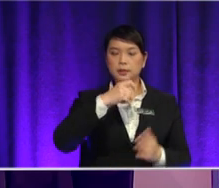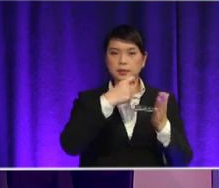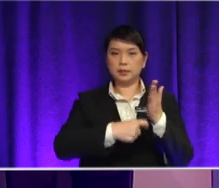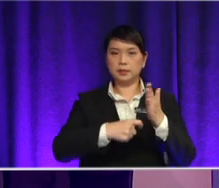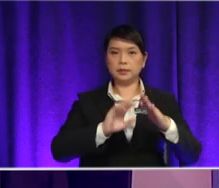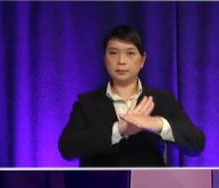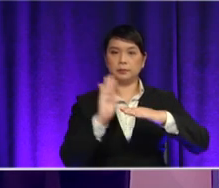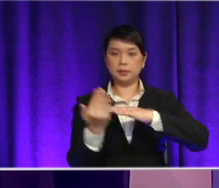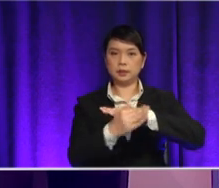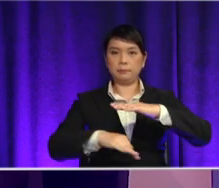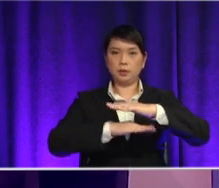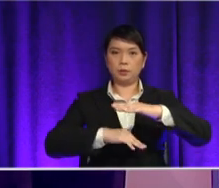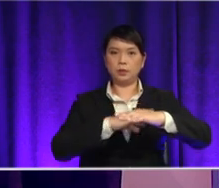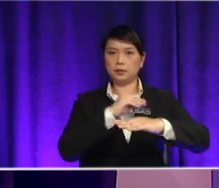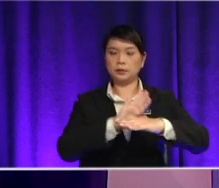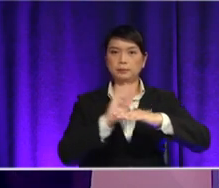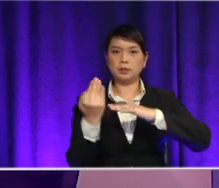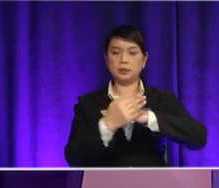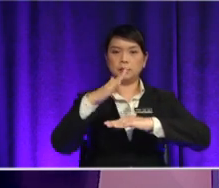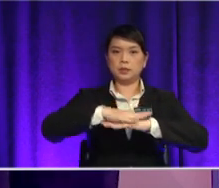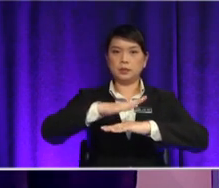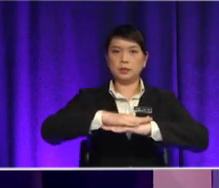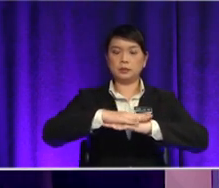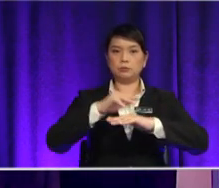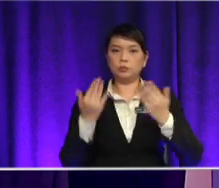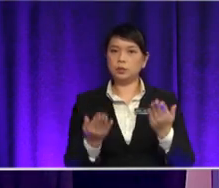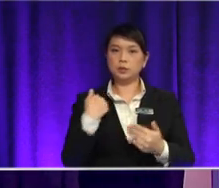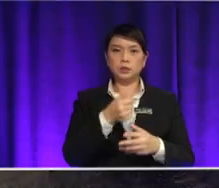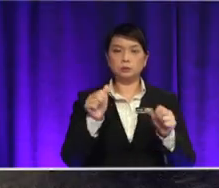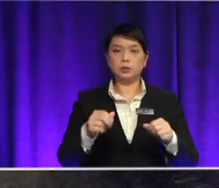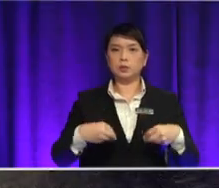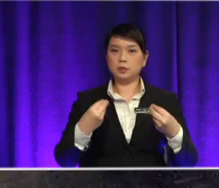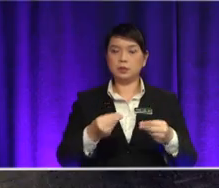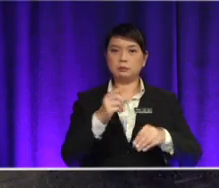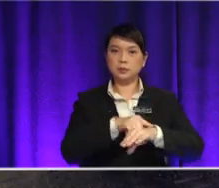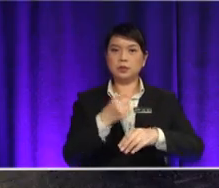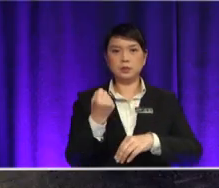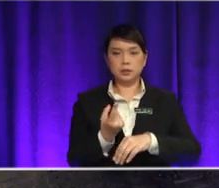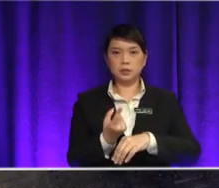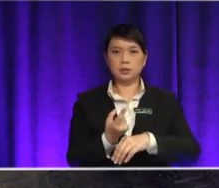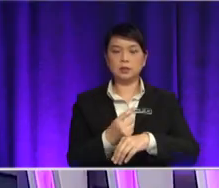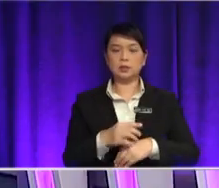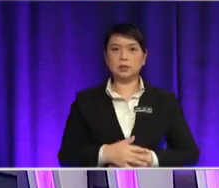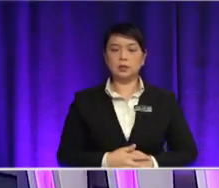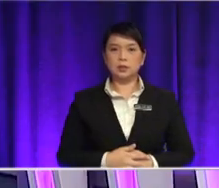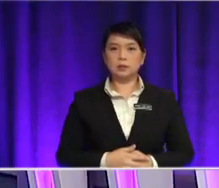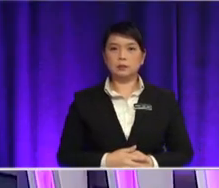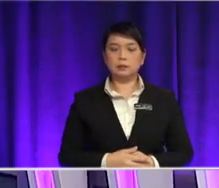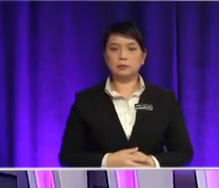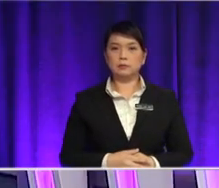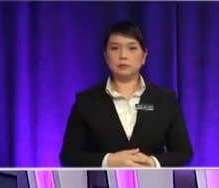dan sempadan atas. Kita mungkin bagi masa sikit. Ya Nisa. Baik. Mungkin ada masa kita bertemu dengan soalan yang menggunakan